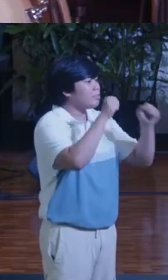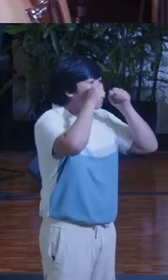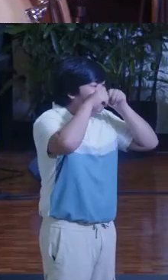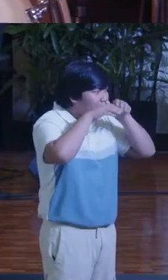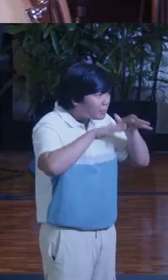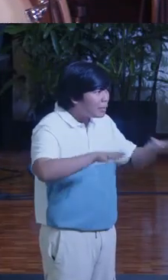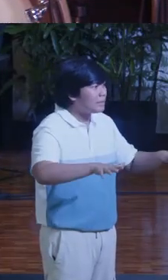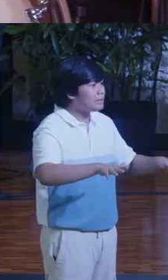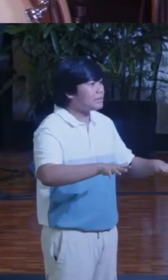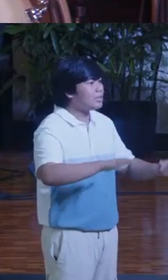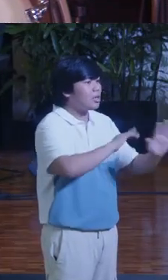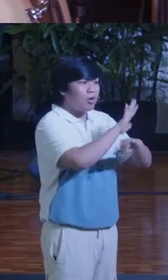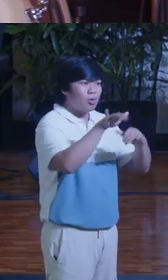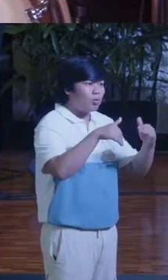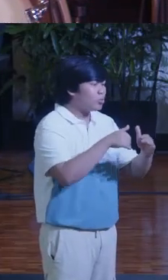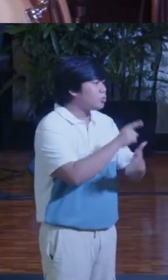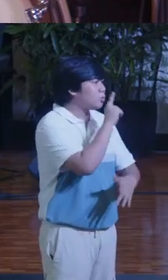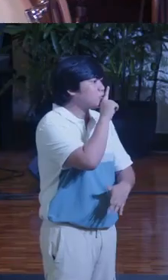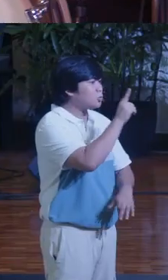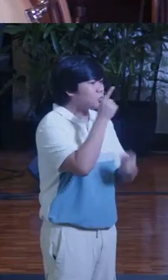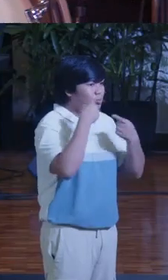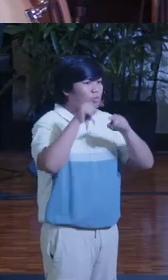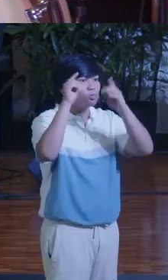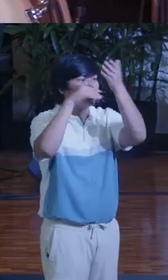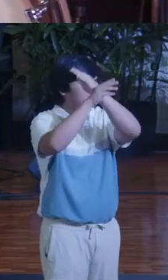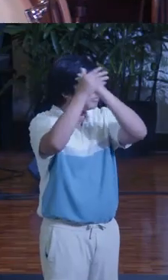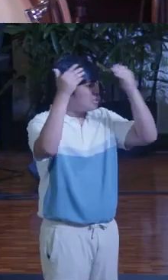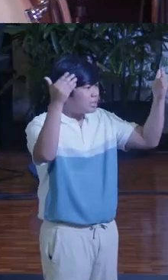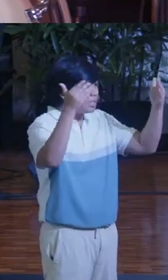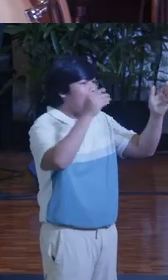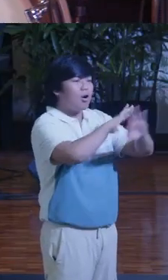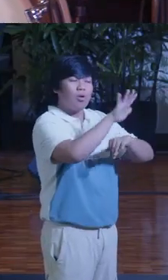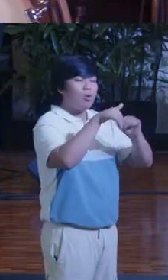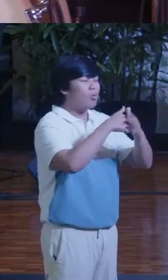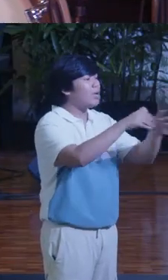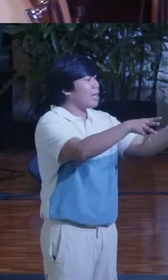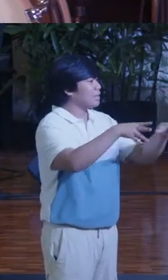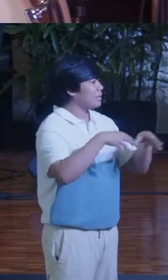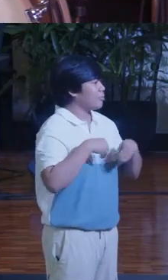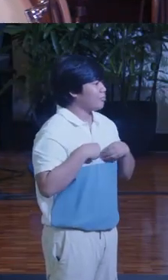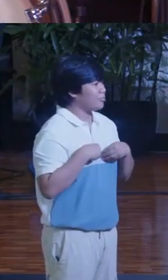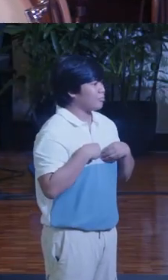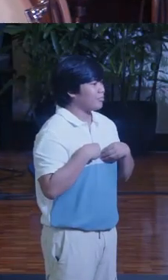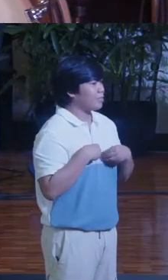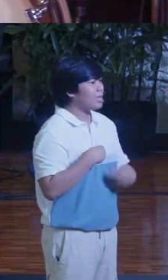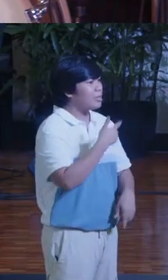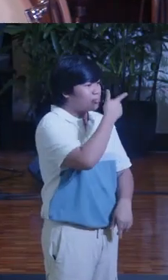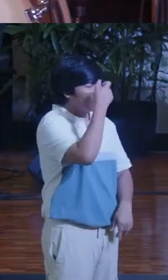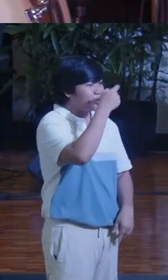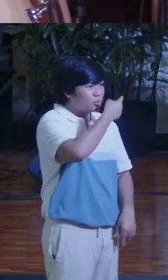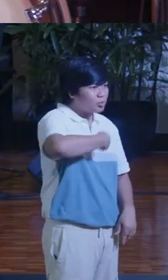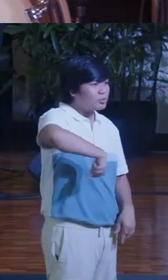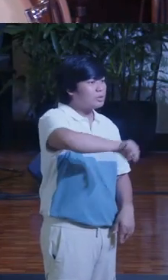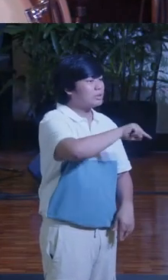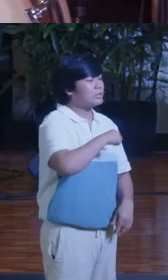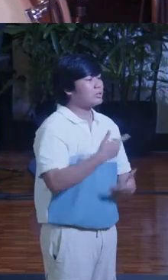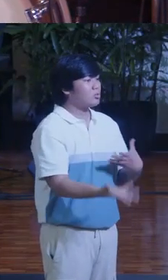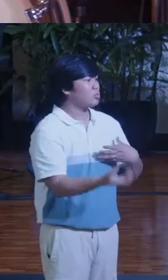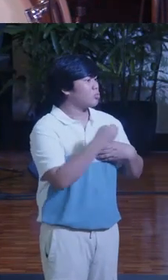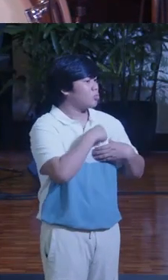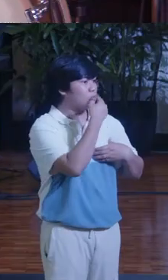tinatanggap natin ang tiyak na kalwalhatian sa langit, sapagkat tayo ay na kay Kristo